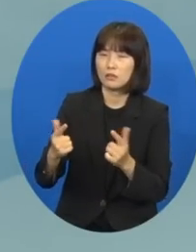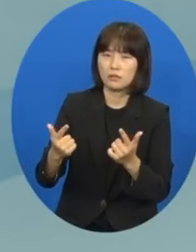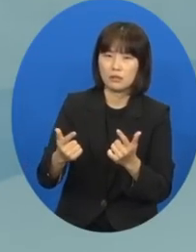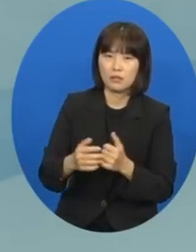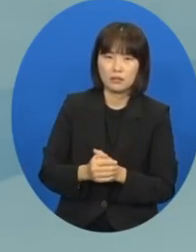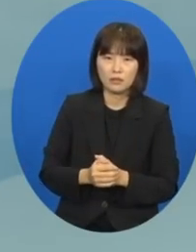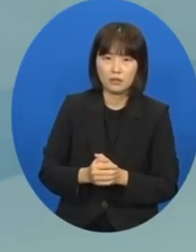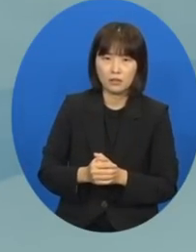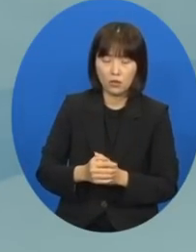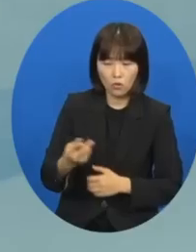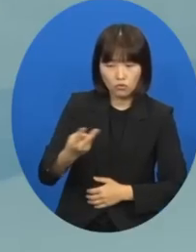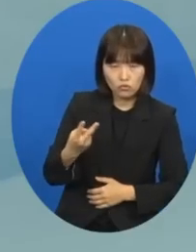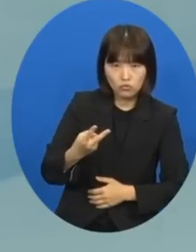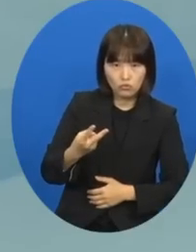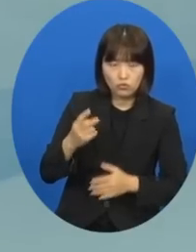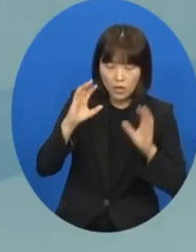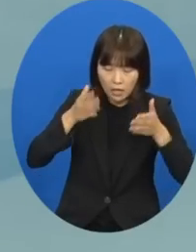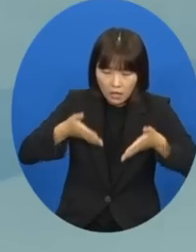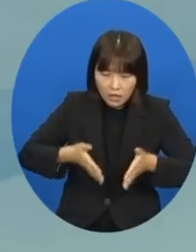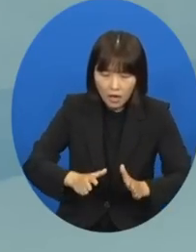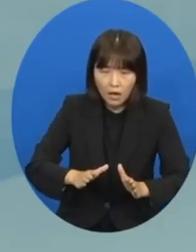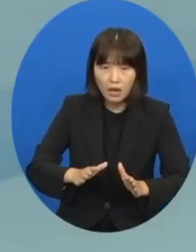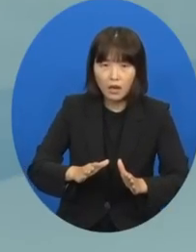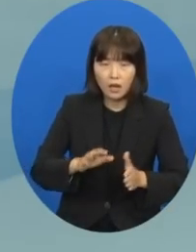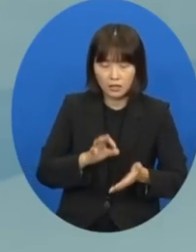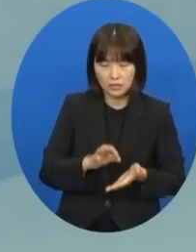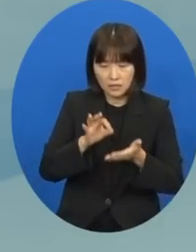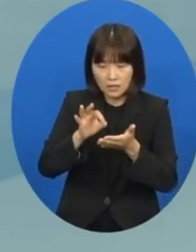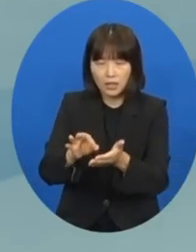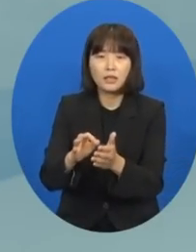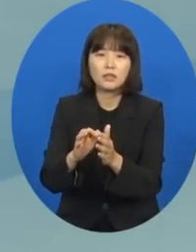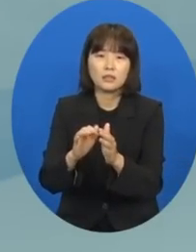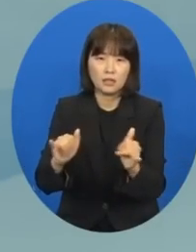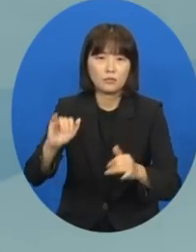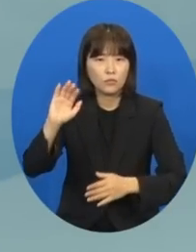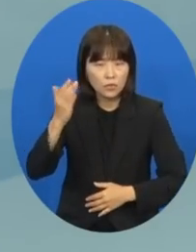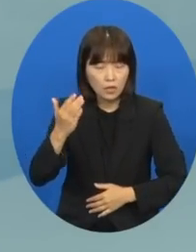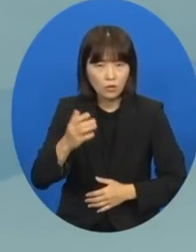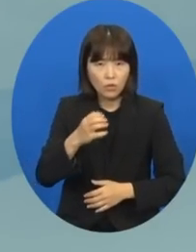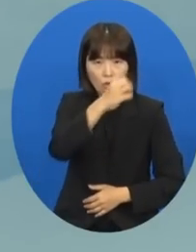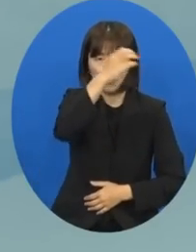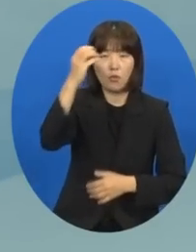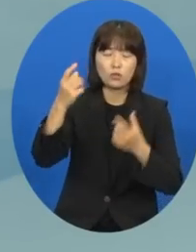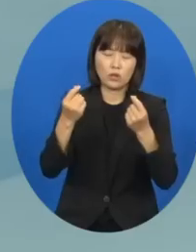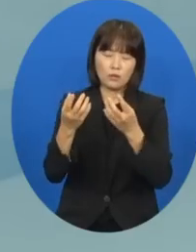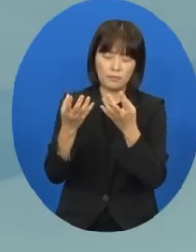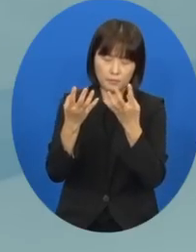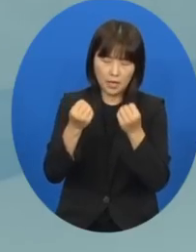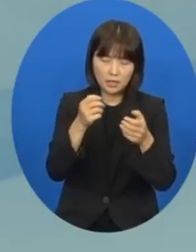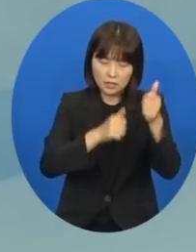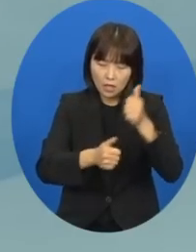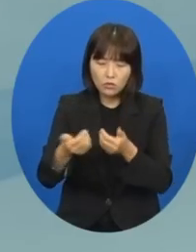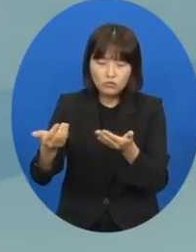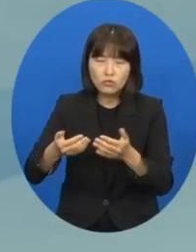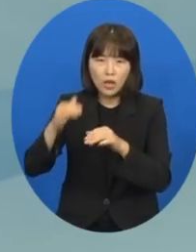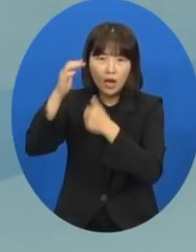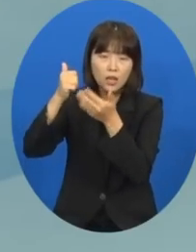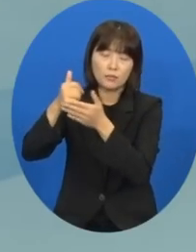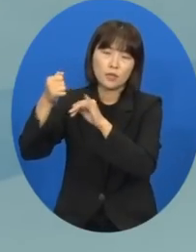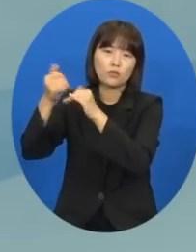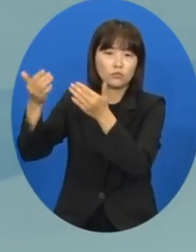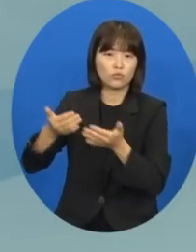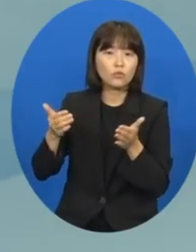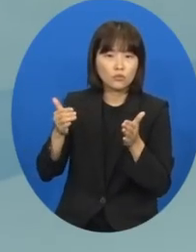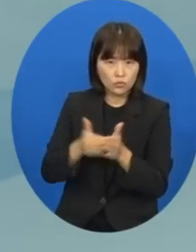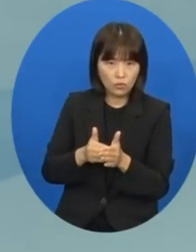사이에서 날짜가 상속자가 되겠다고 하셨고 뭇별처럼 많은 자손을 준다고 약속하셨어. 하갈은